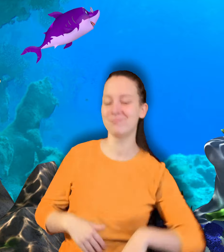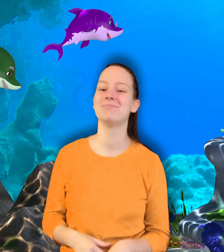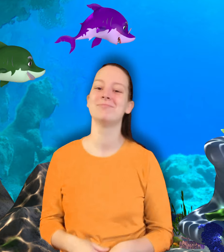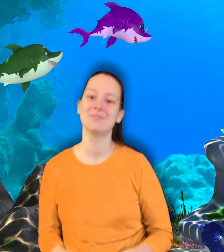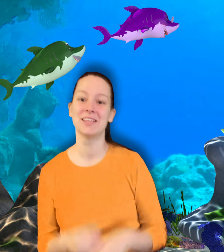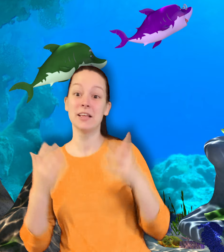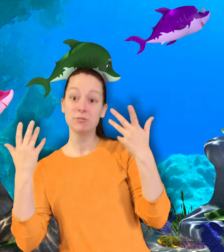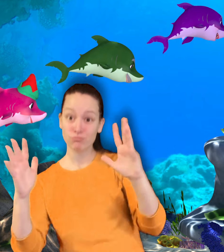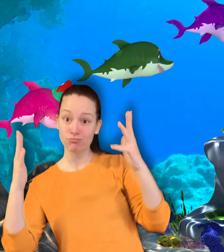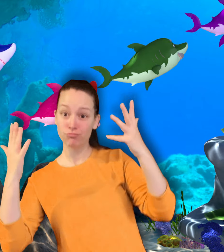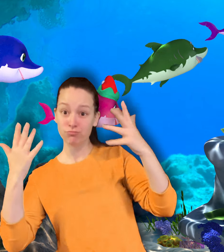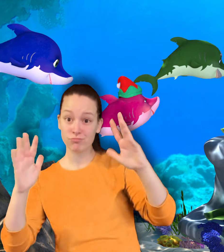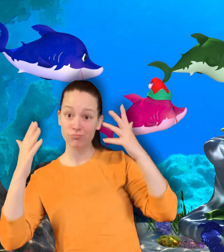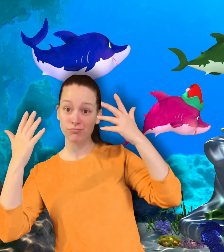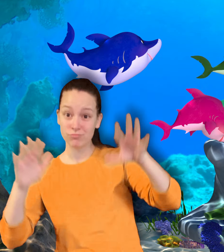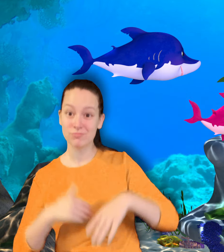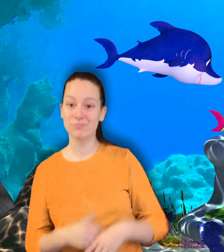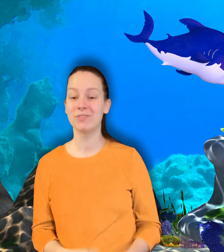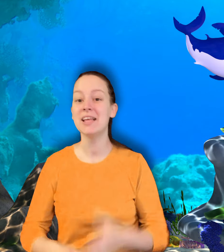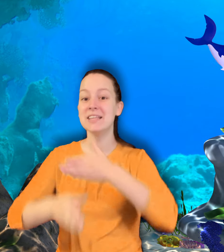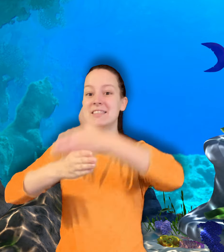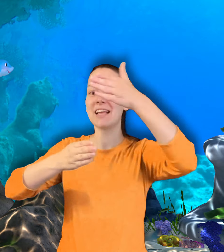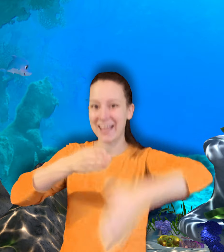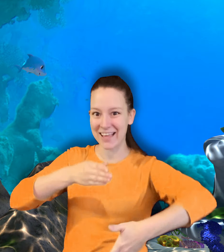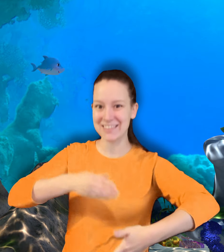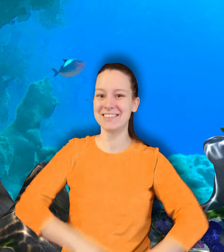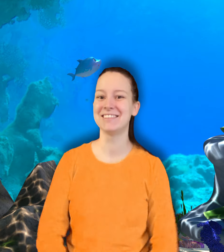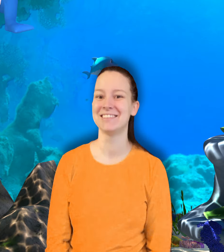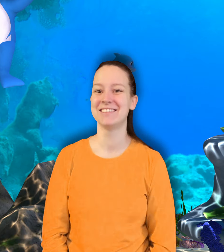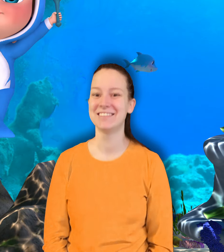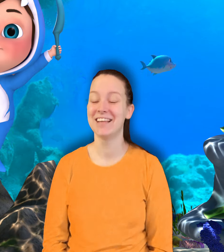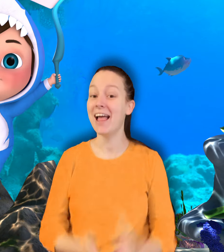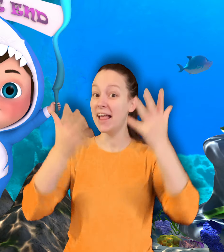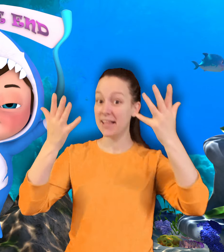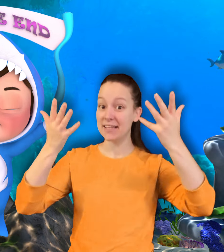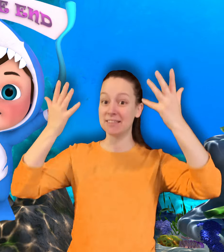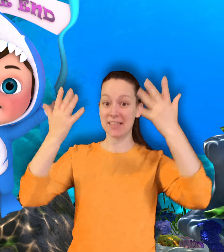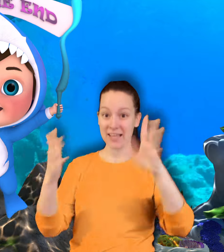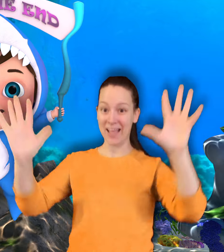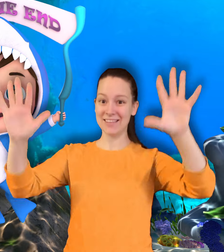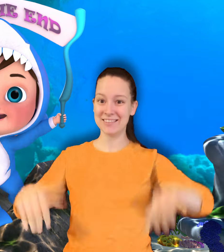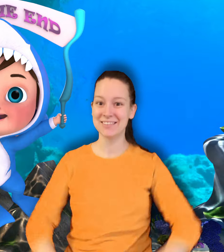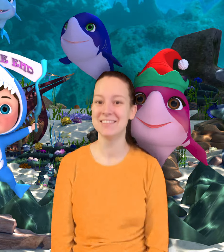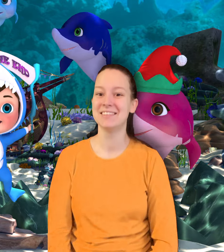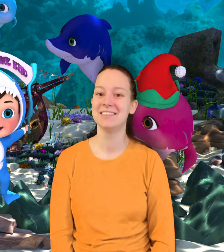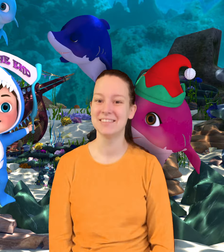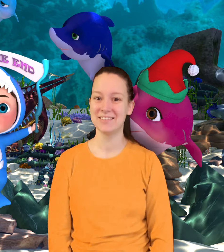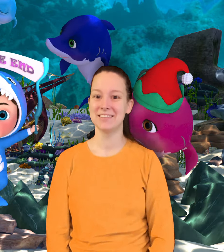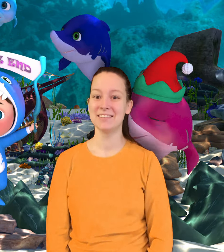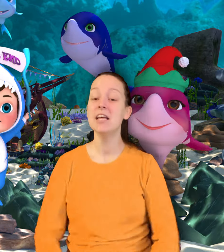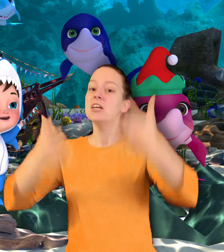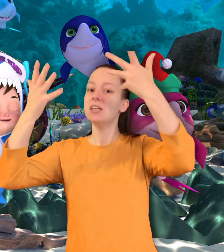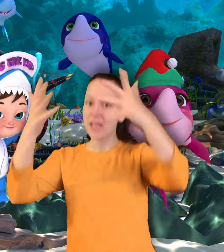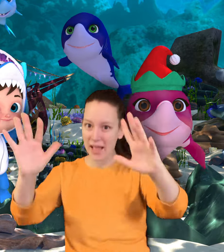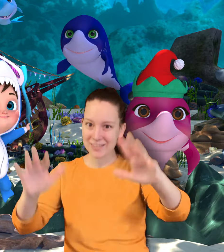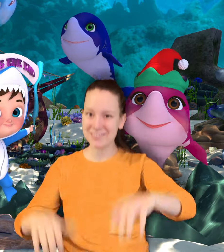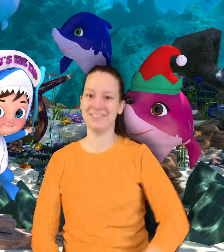嬉しい楽しい踊ろ終わり